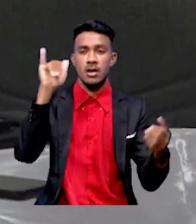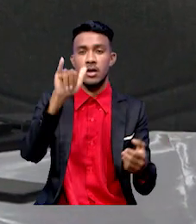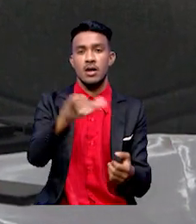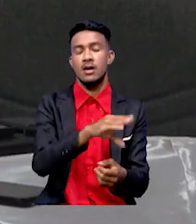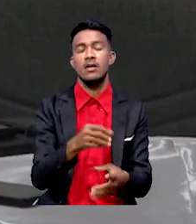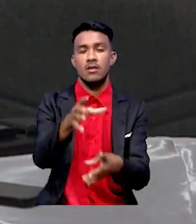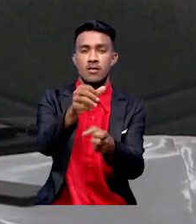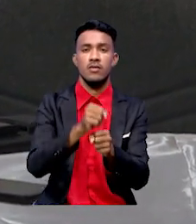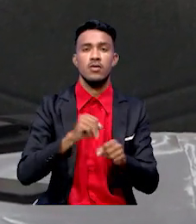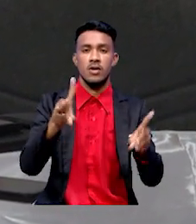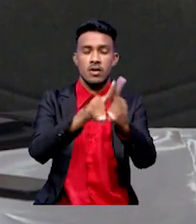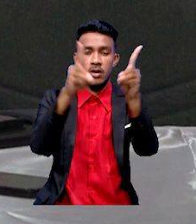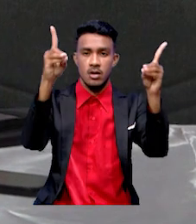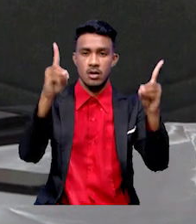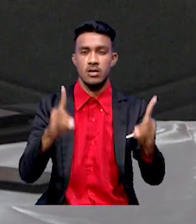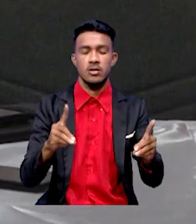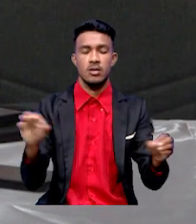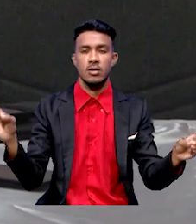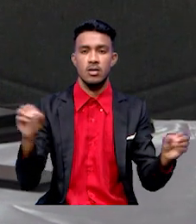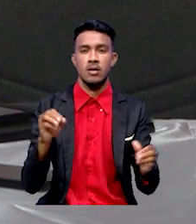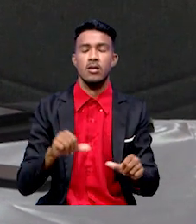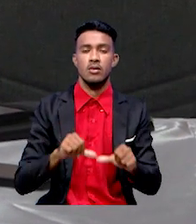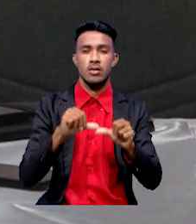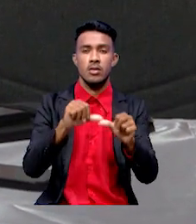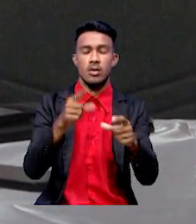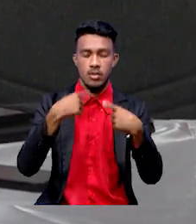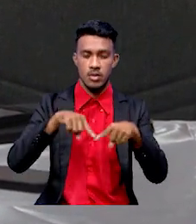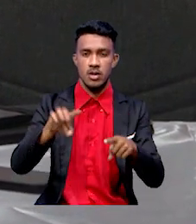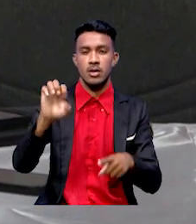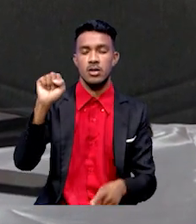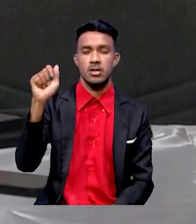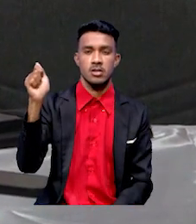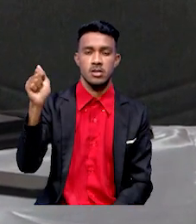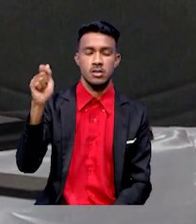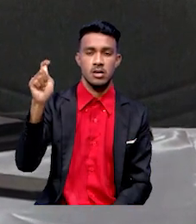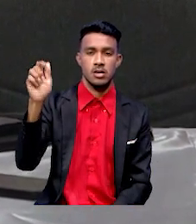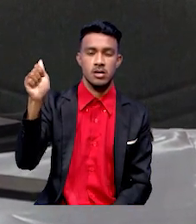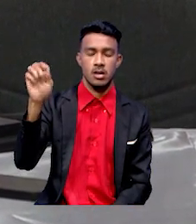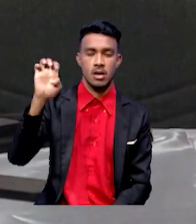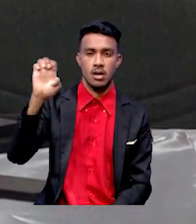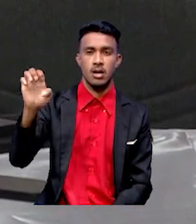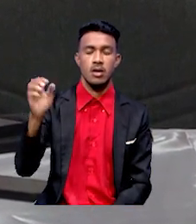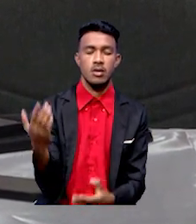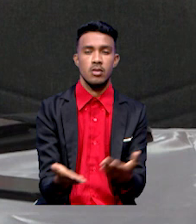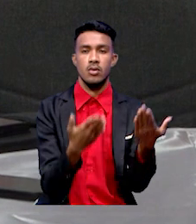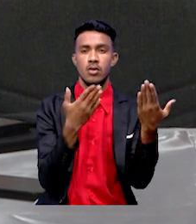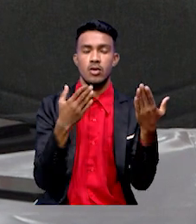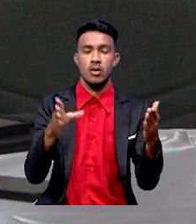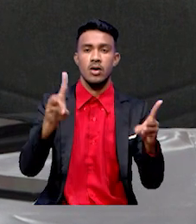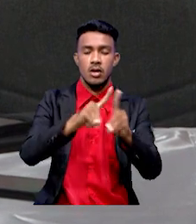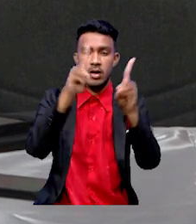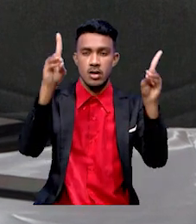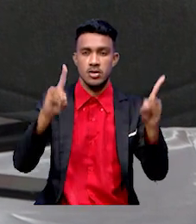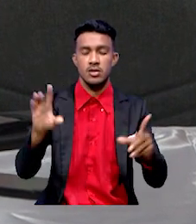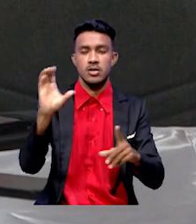deklarasi, mabe la continua ini proses ini batu ya stai. Tahu ikut mai sih lori det maka deklarasi sifat suku ini ni